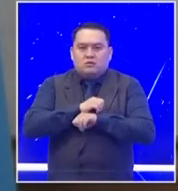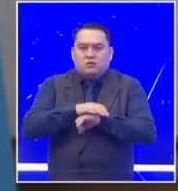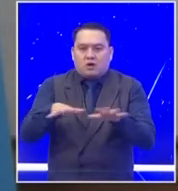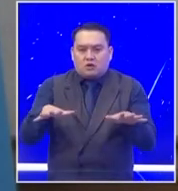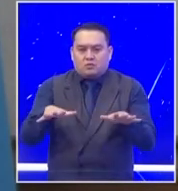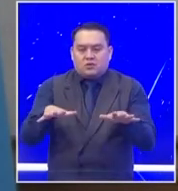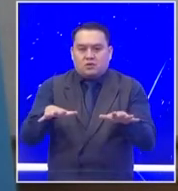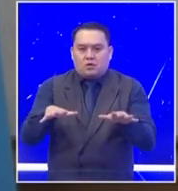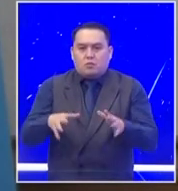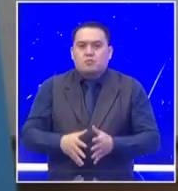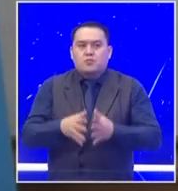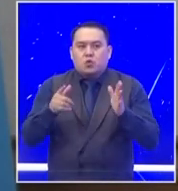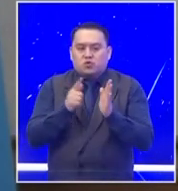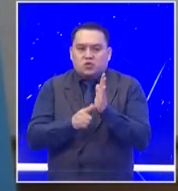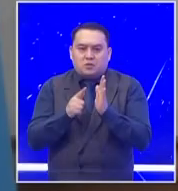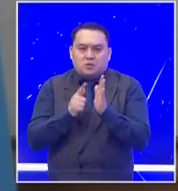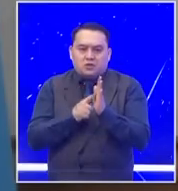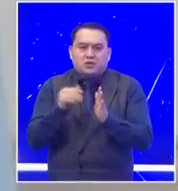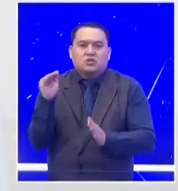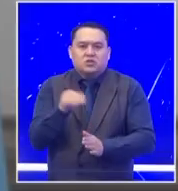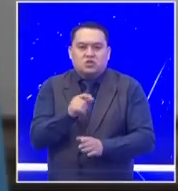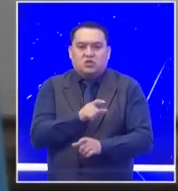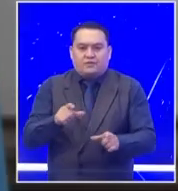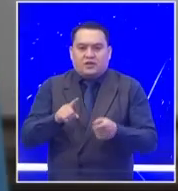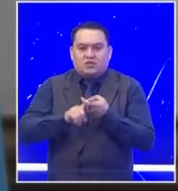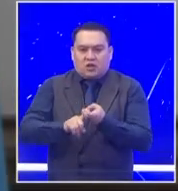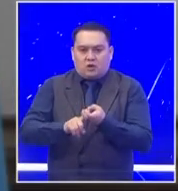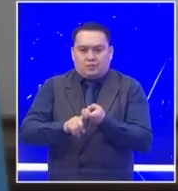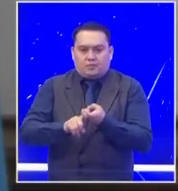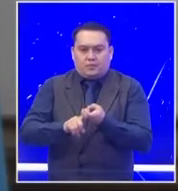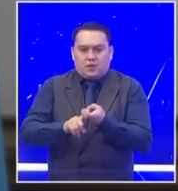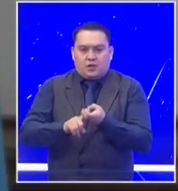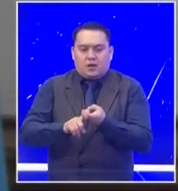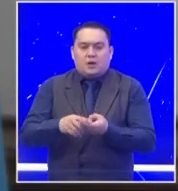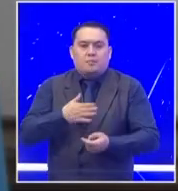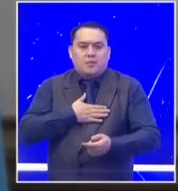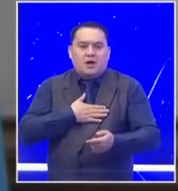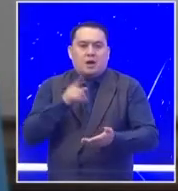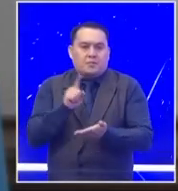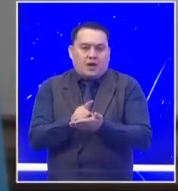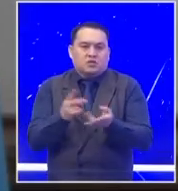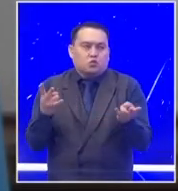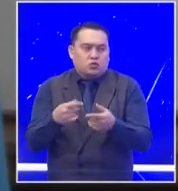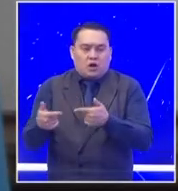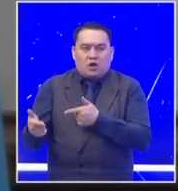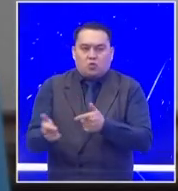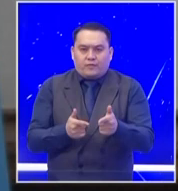уже больше 77 тысяч заражено. Со своей стороны тоже должны быть готовы ко